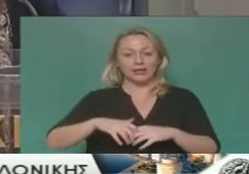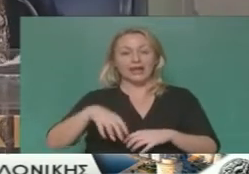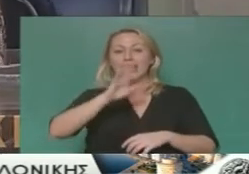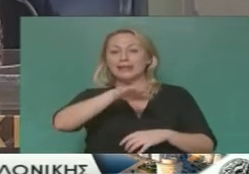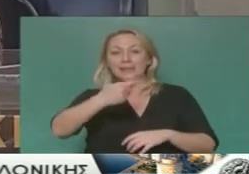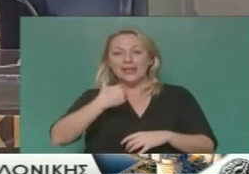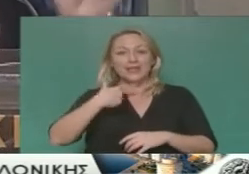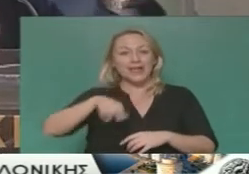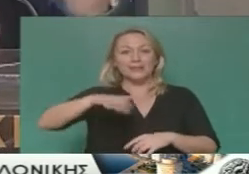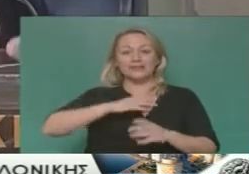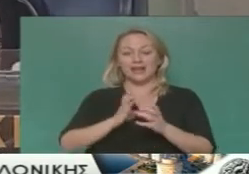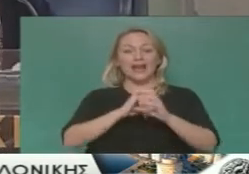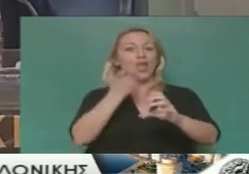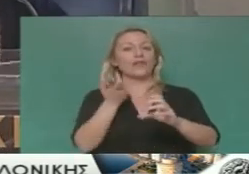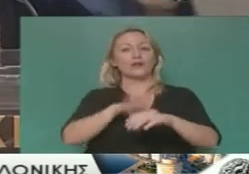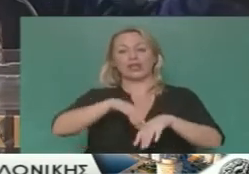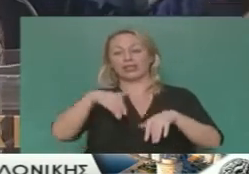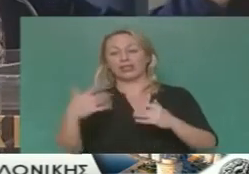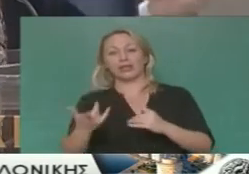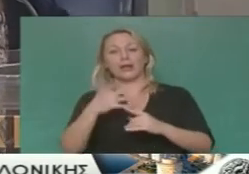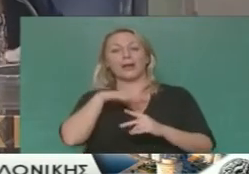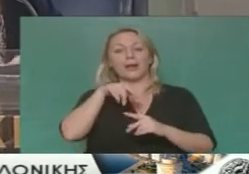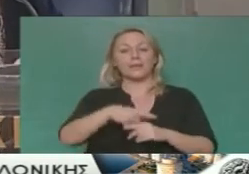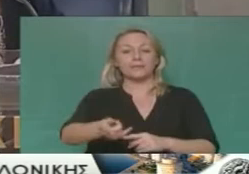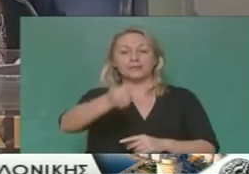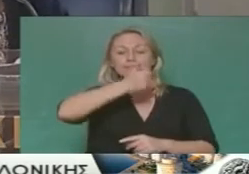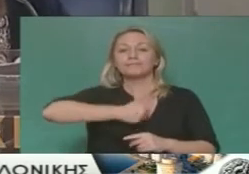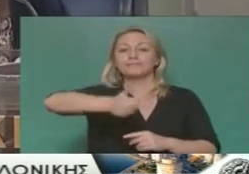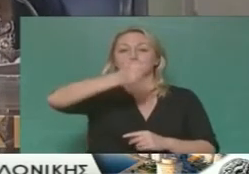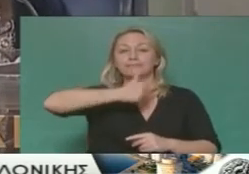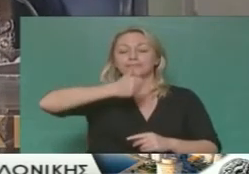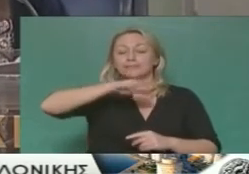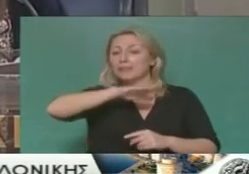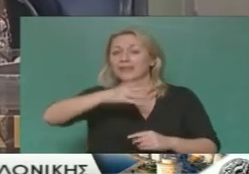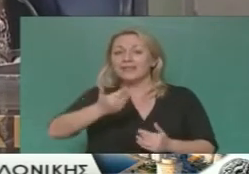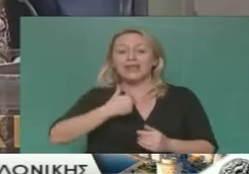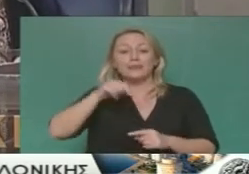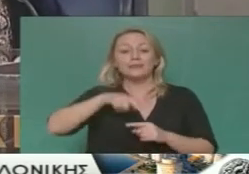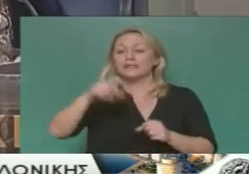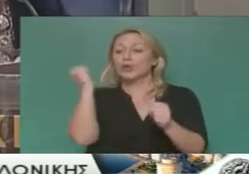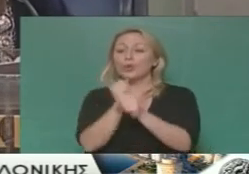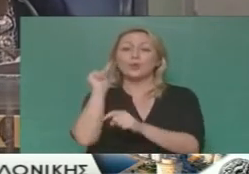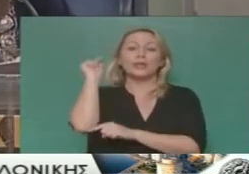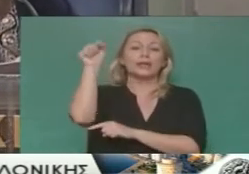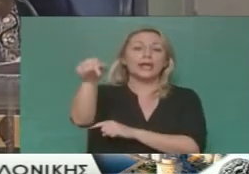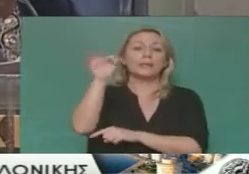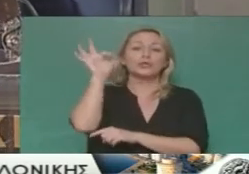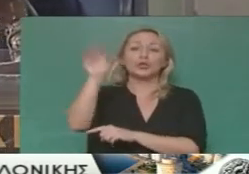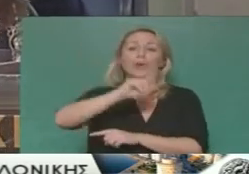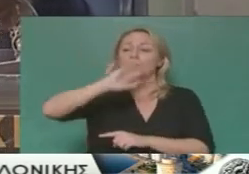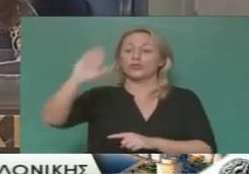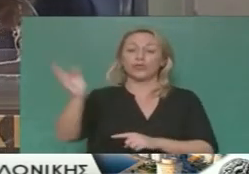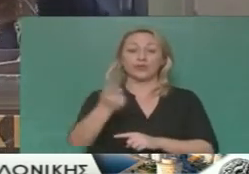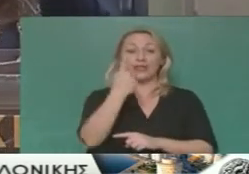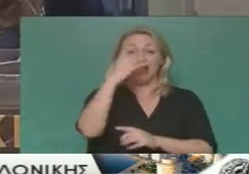λιποθυμούν από το συνωστισμό. Δικά μας παιδιά ταλαιπωρούνται, που πασχίζουν να φτάσουν στη δουλειά τους για να μην τη χάσουν, γιατί το